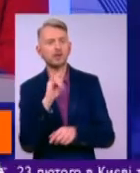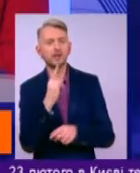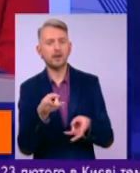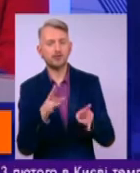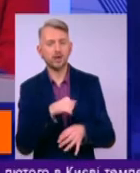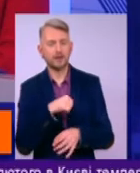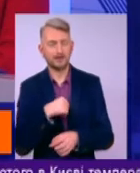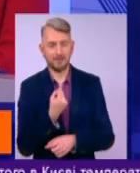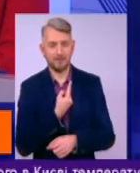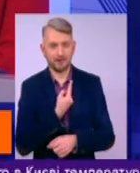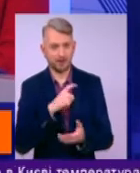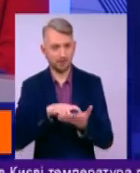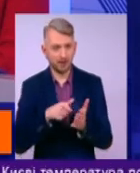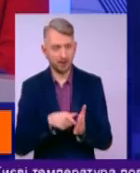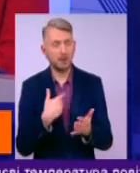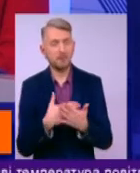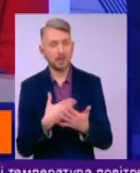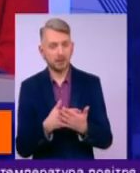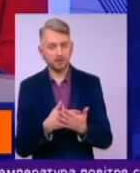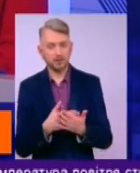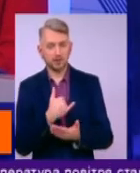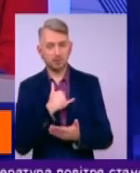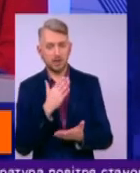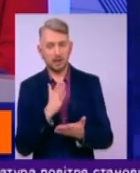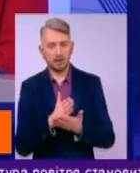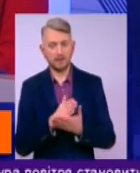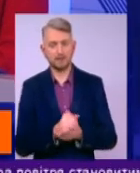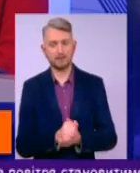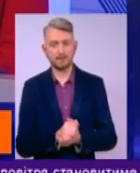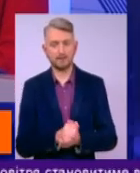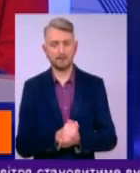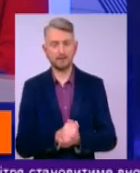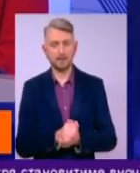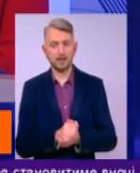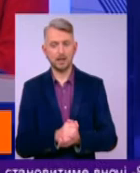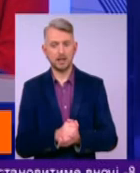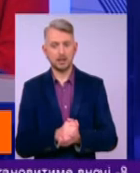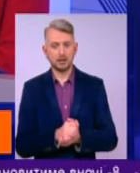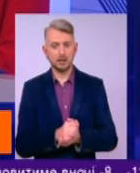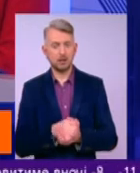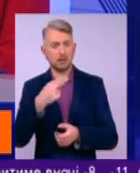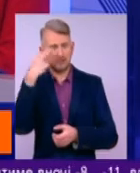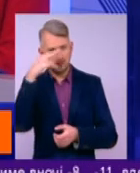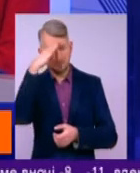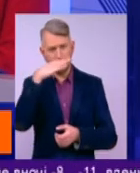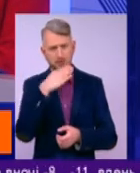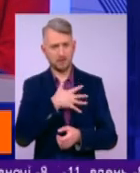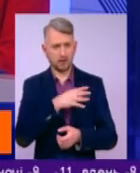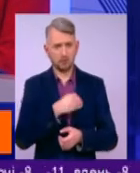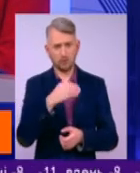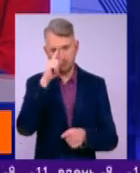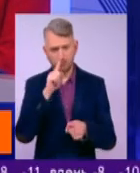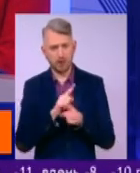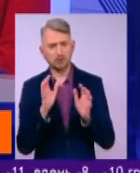залишається сама в кімнаті. От приклад такий в мене є. Значить, дядя, ну, батько загинув, його брат